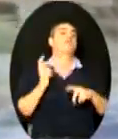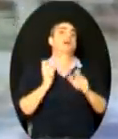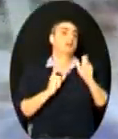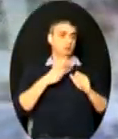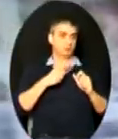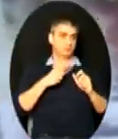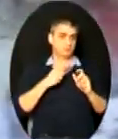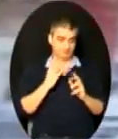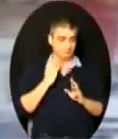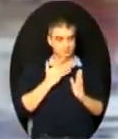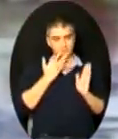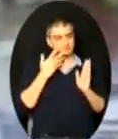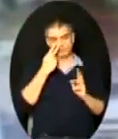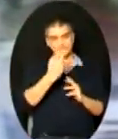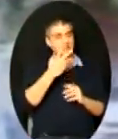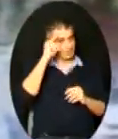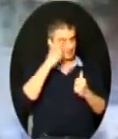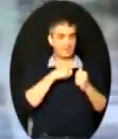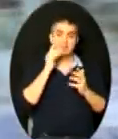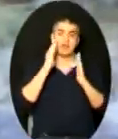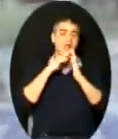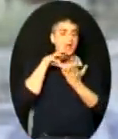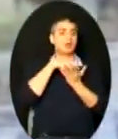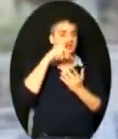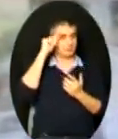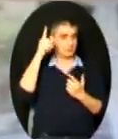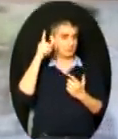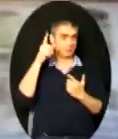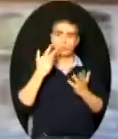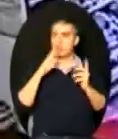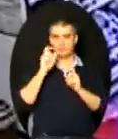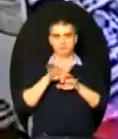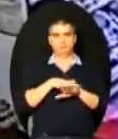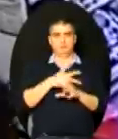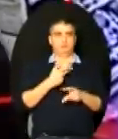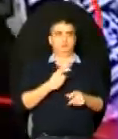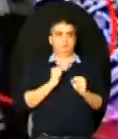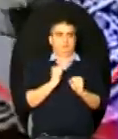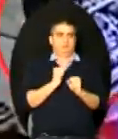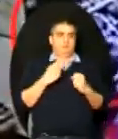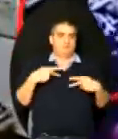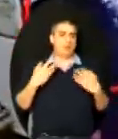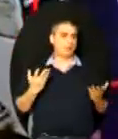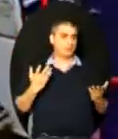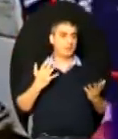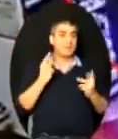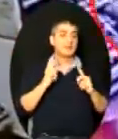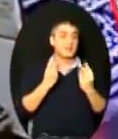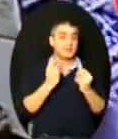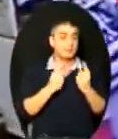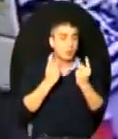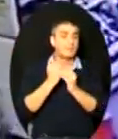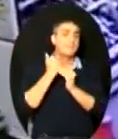האוכלוסייה פיזית מבקרת בתל אביב, פיזית גרה בגוש דן, לכן מרבית האוכלוסייה חשה איום. כאשר האירועים האלה